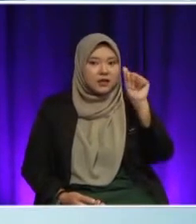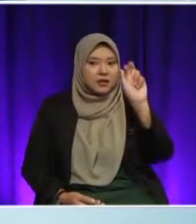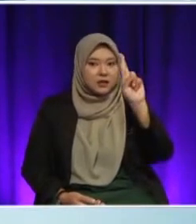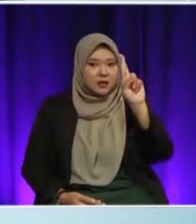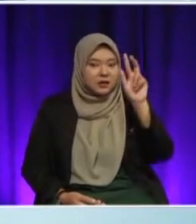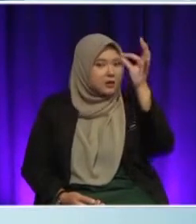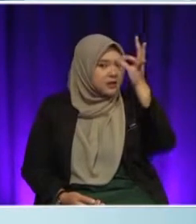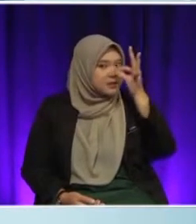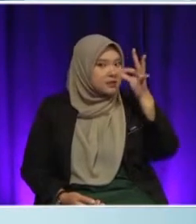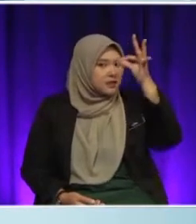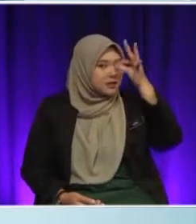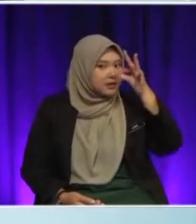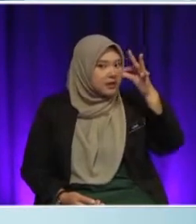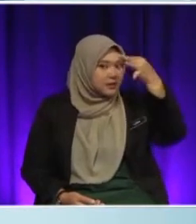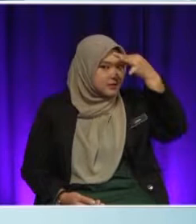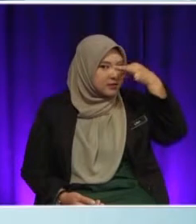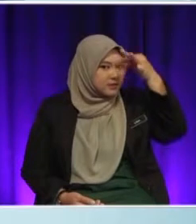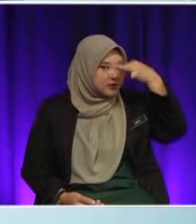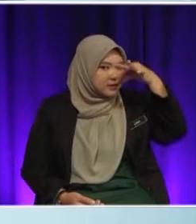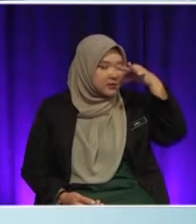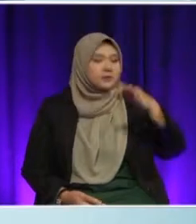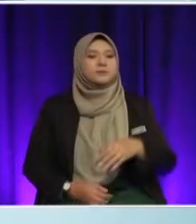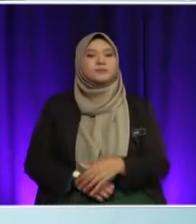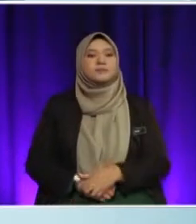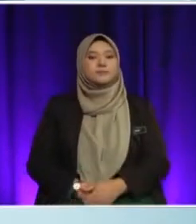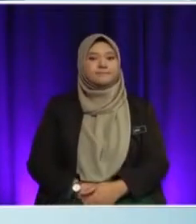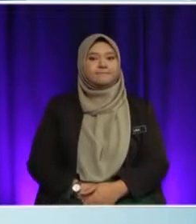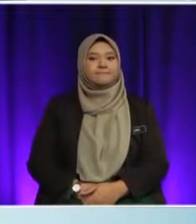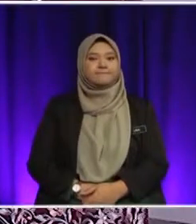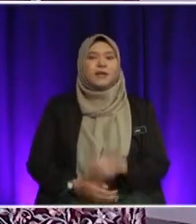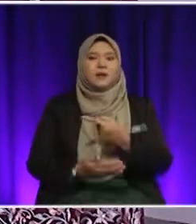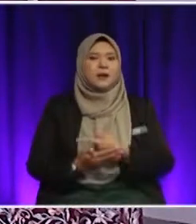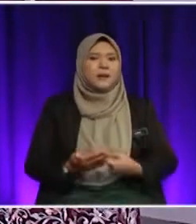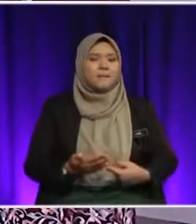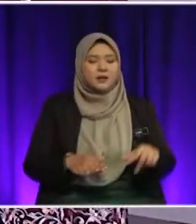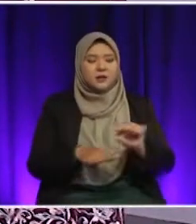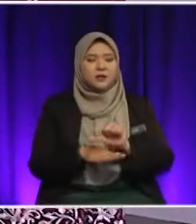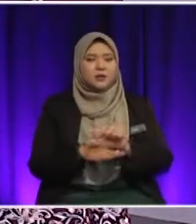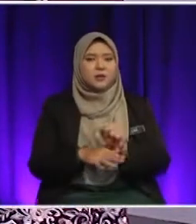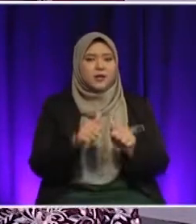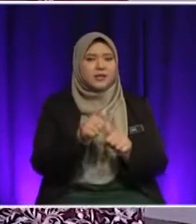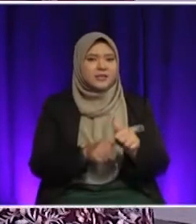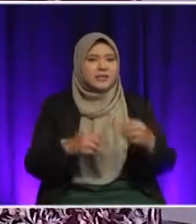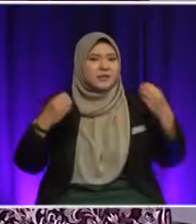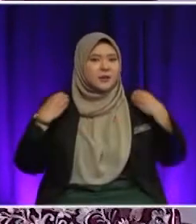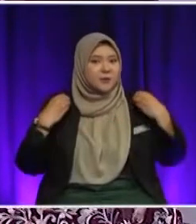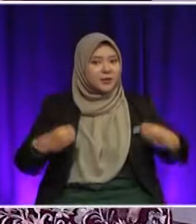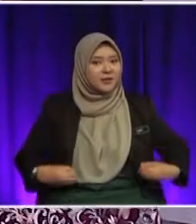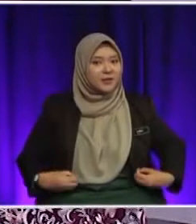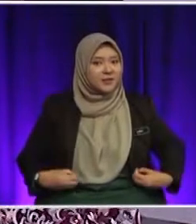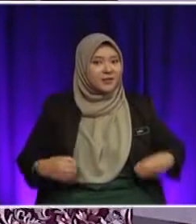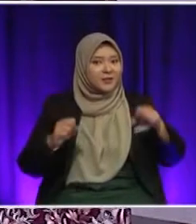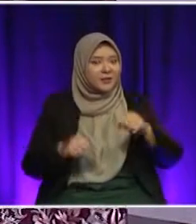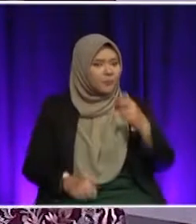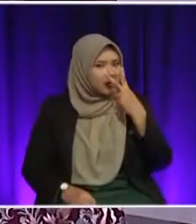atau bagian-bagian ini berfungsinya apakah fungsinya Oke kita lihat Oke mudah-muda Di rumah juga boleh lihat Apakah fungsi yang